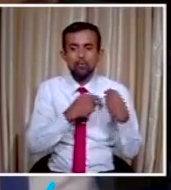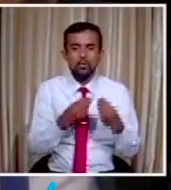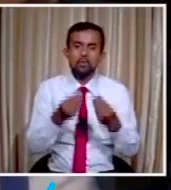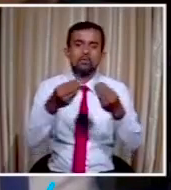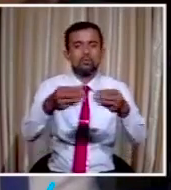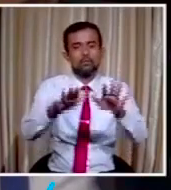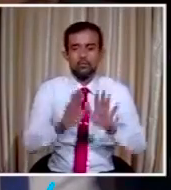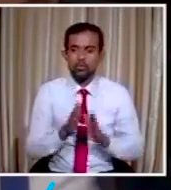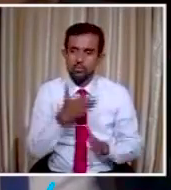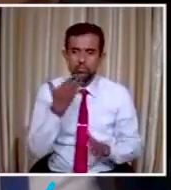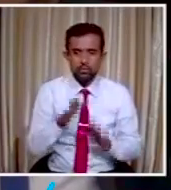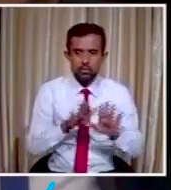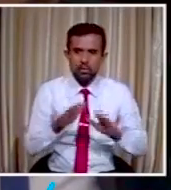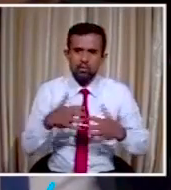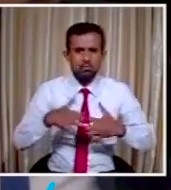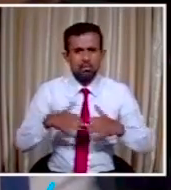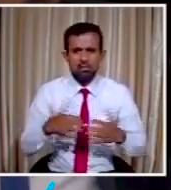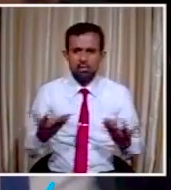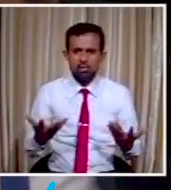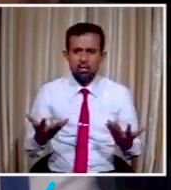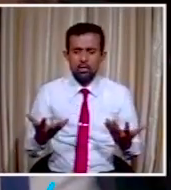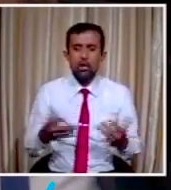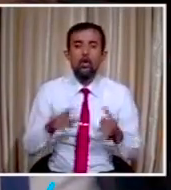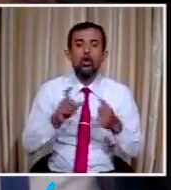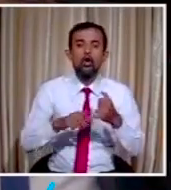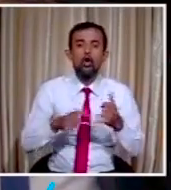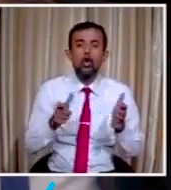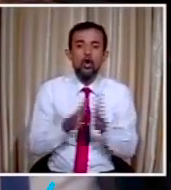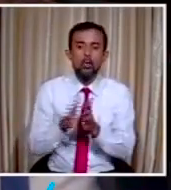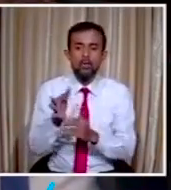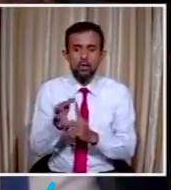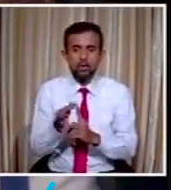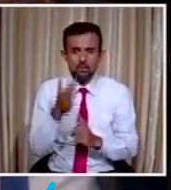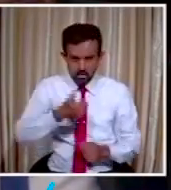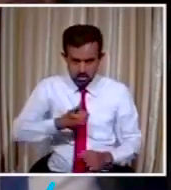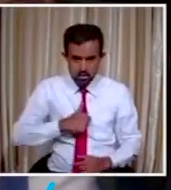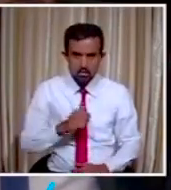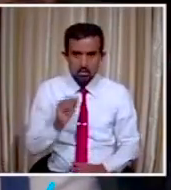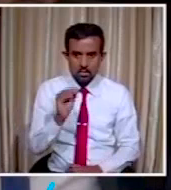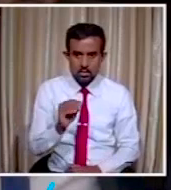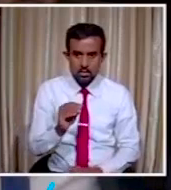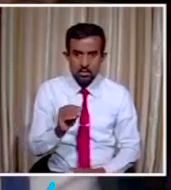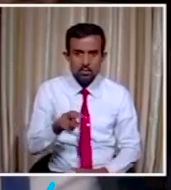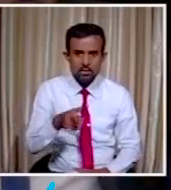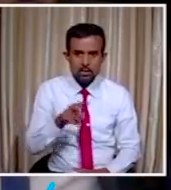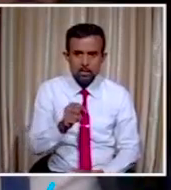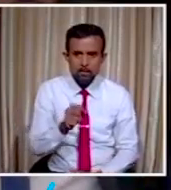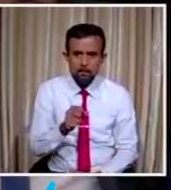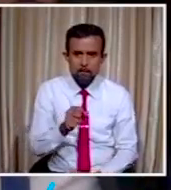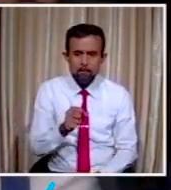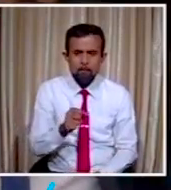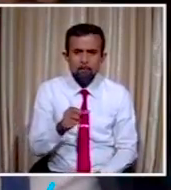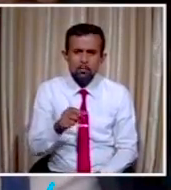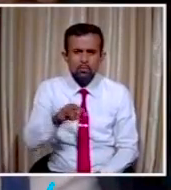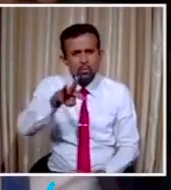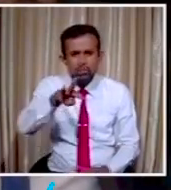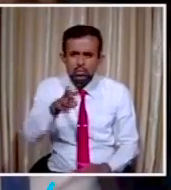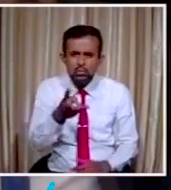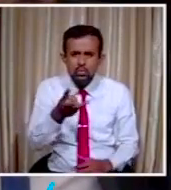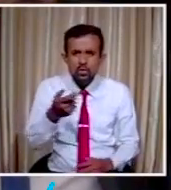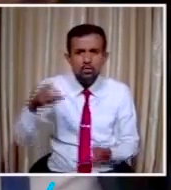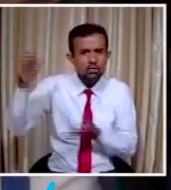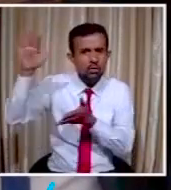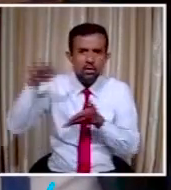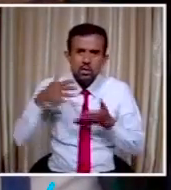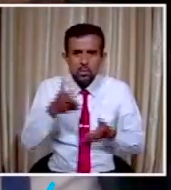සූදානම් කිසි ගැටලුවක් නැහැ මහජන උපයෝගිතා කොමිසමේ සභාපතිවරයා කැමති නම් රුපියල් 250ට නෙවෙයි අරුත රුපියල් 300ට හරි ගේන්න පුළුවන්